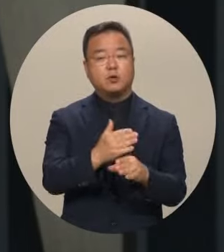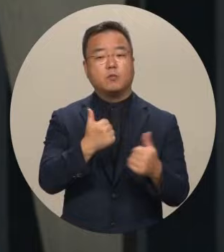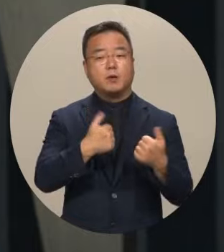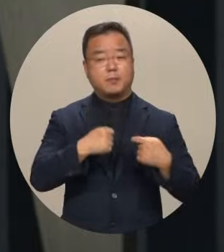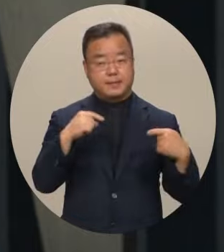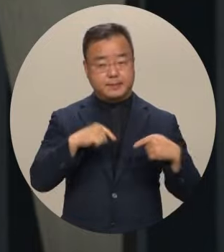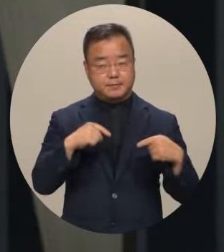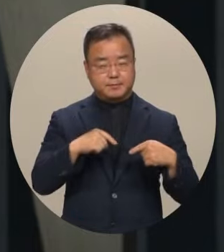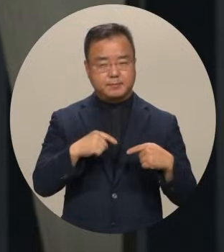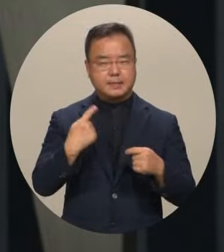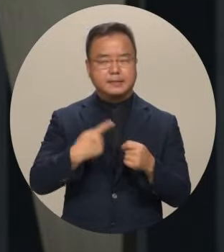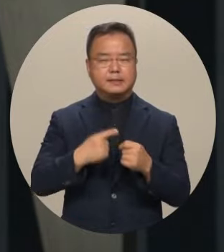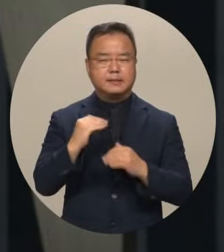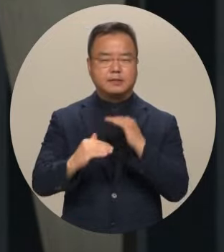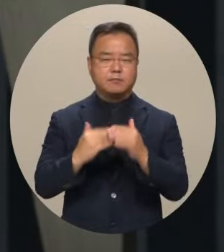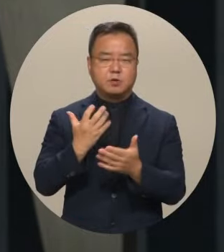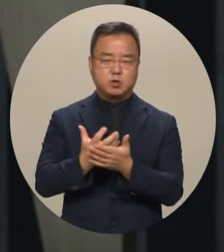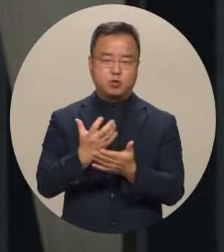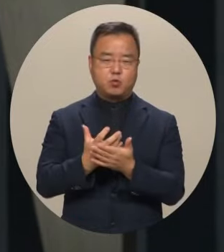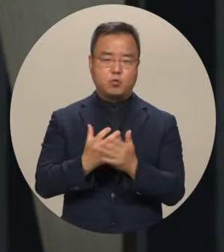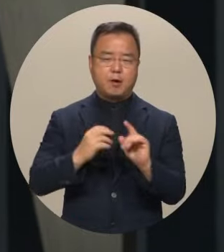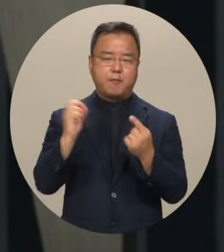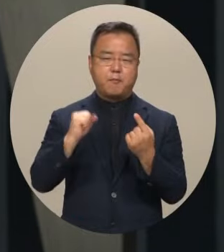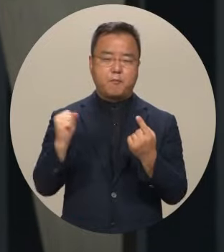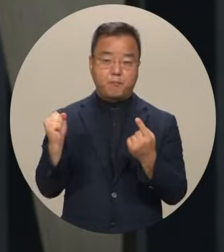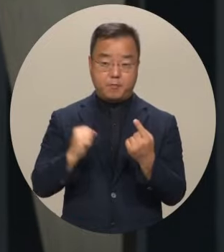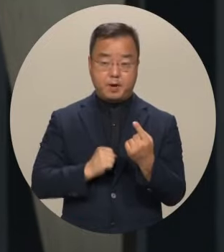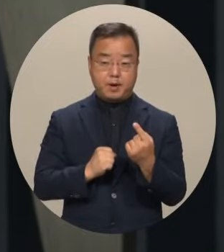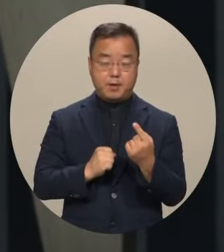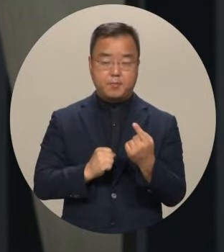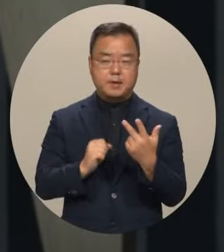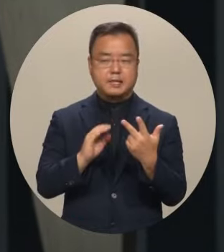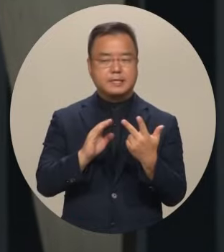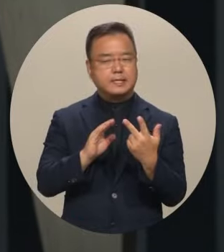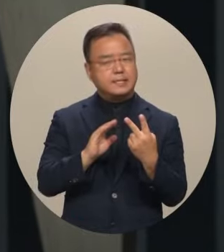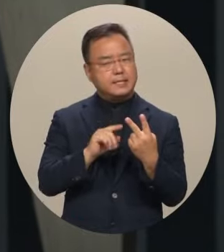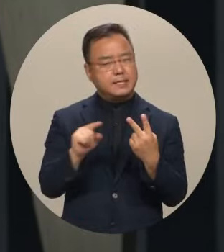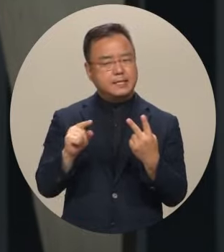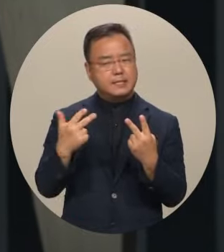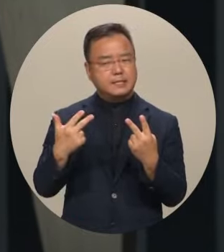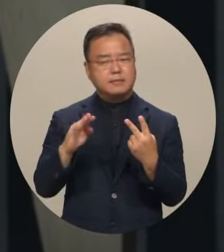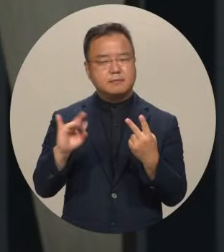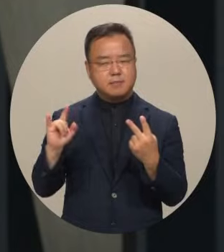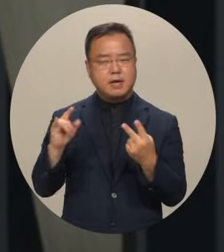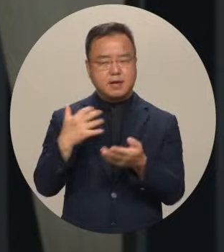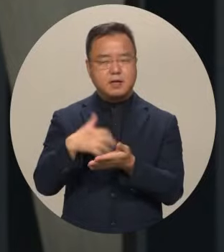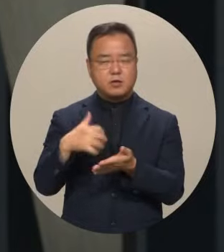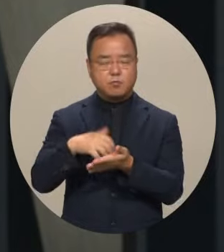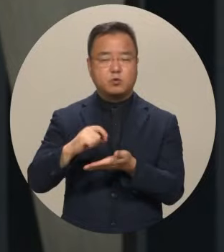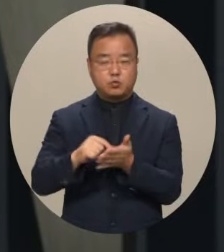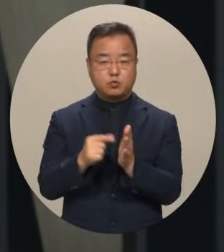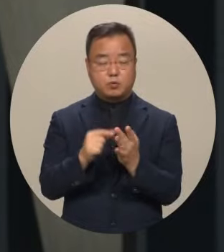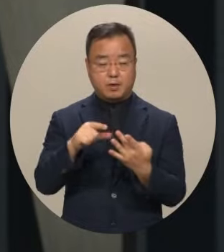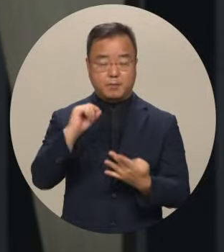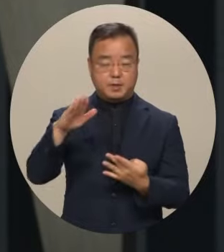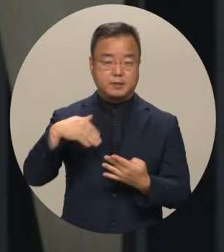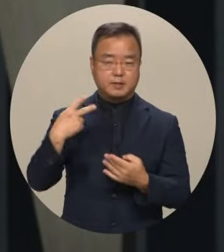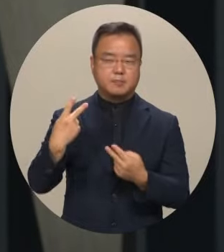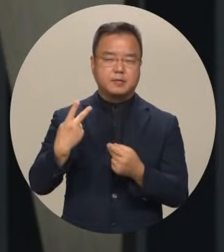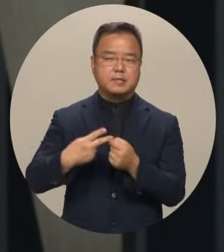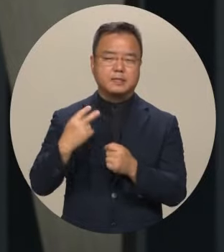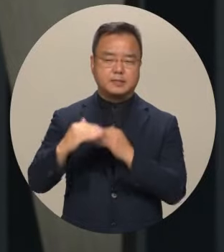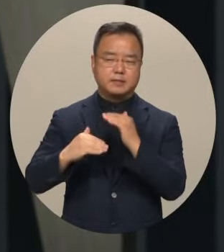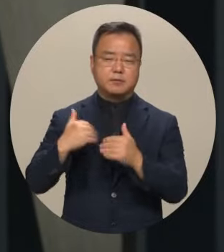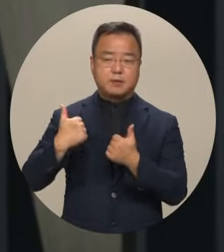1단계로서 100% 2배수에 7배수 정도로 선발하고 이대 2단계에서 면접을 실시합니다 근데 이때 대학은